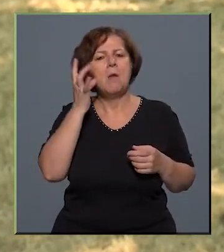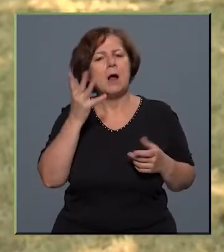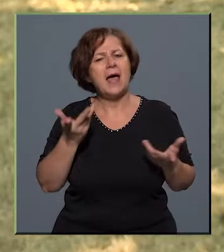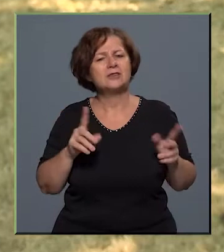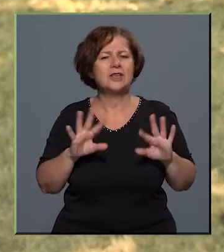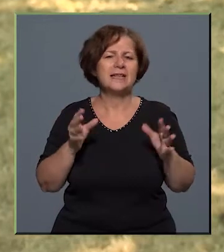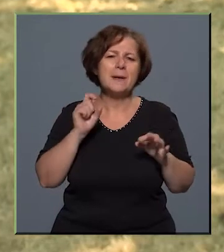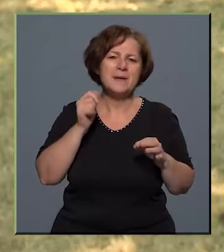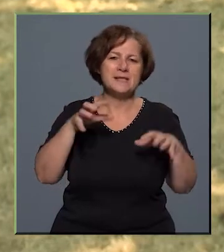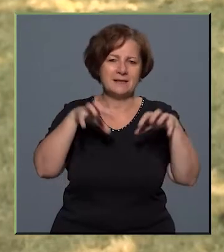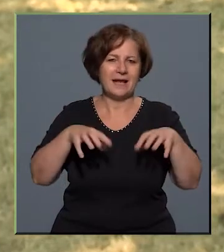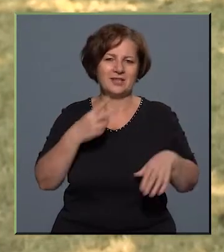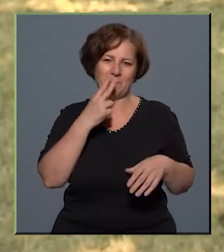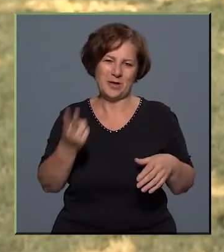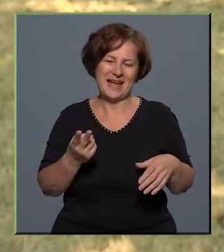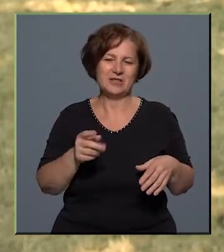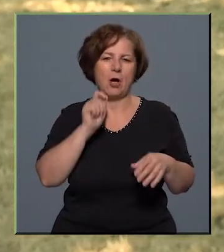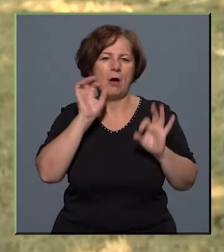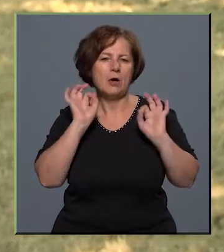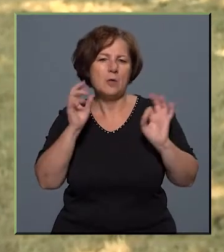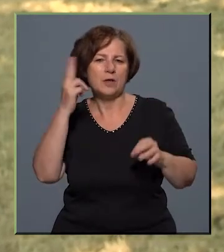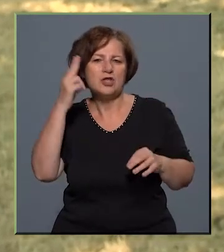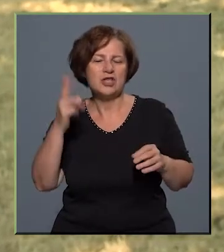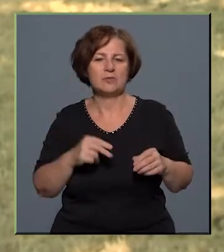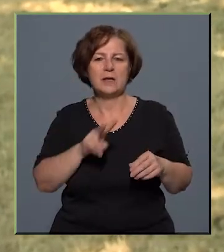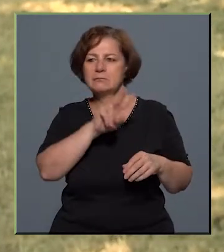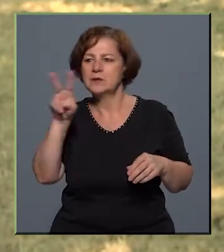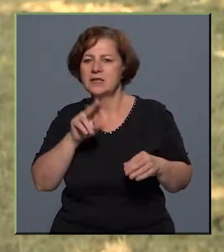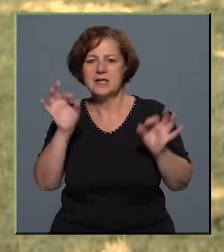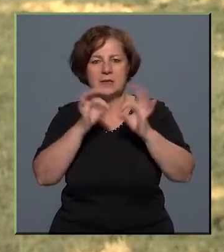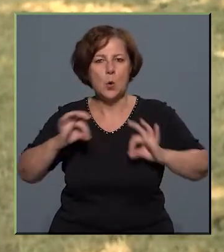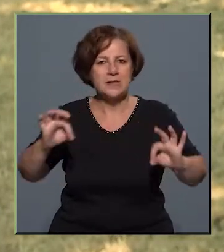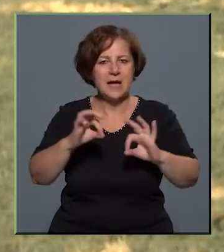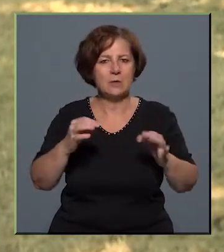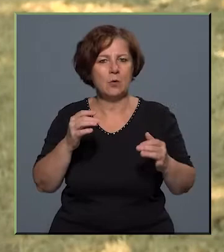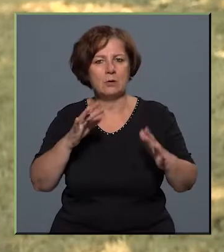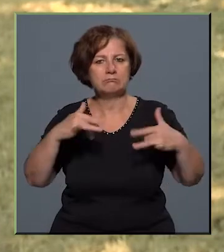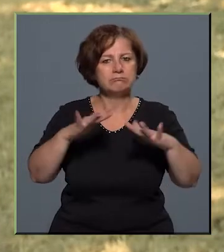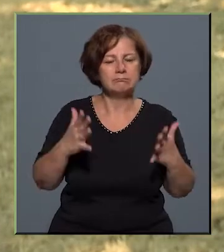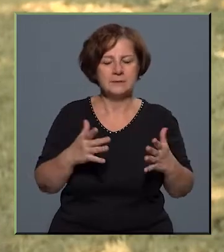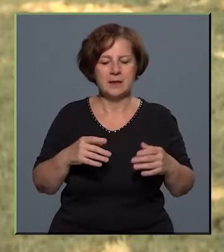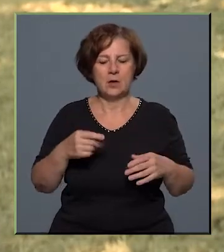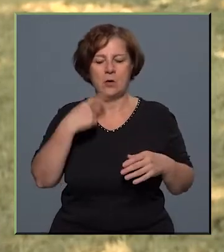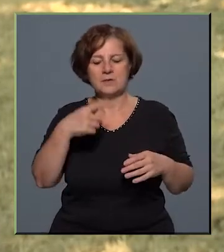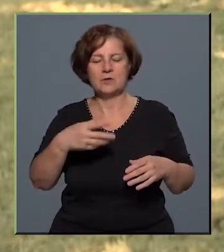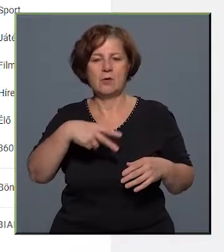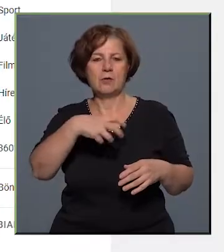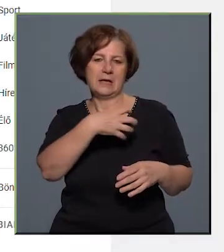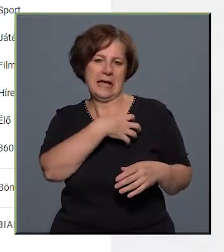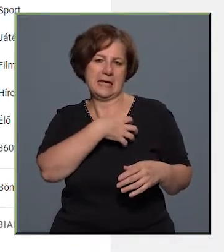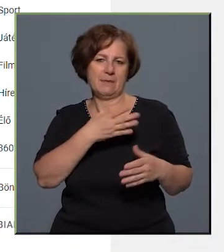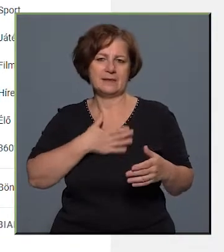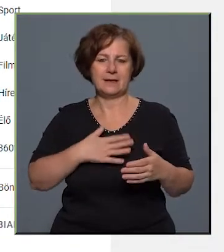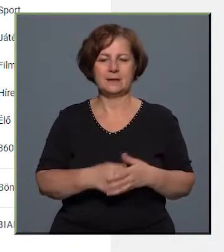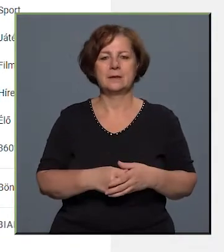egy kicsit ezt reálisabban látja, jobban is ismeri, és utána is nézett az országoknak. Ő azt mondta, hogy éremmel szeretne távozni innen. Aki